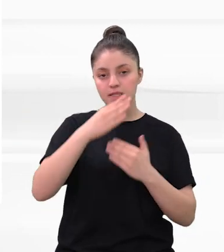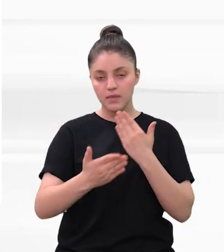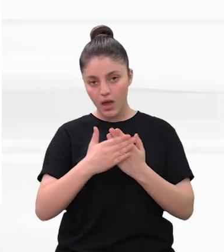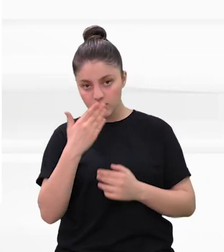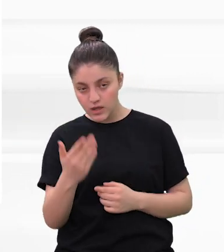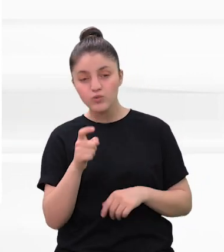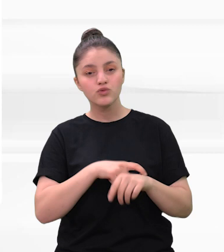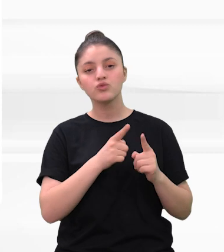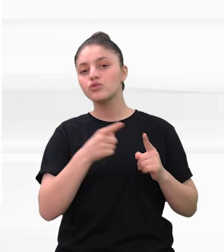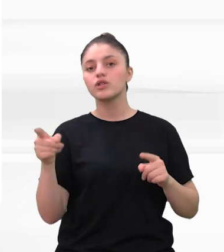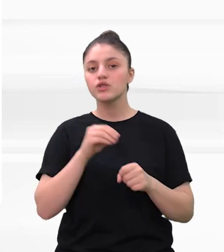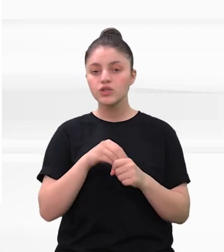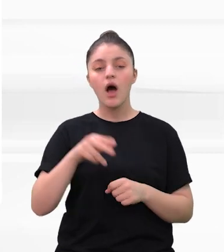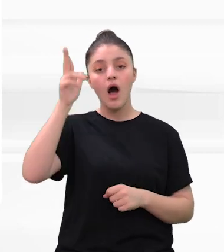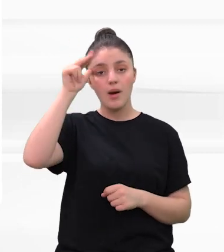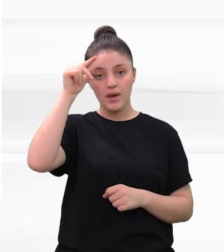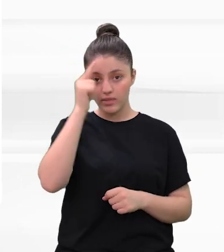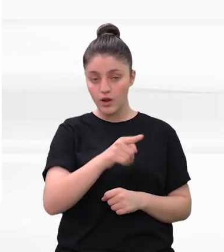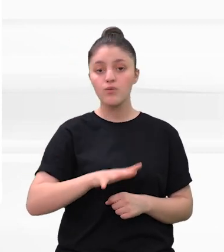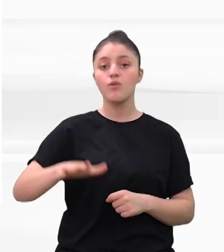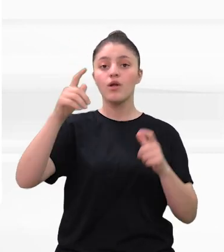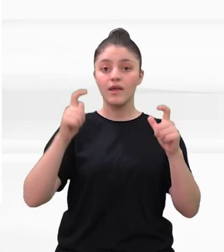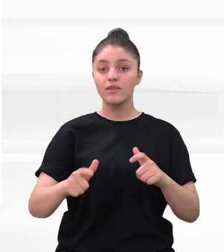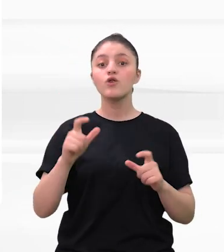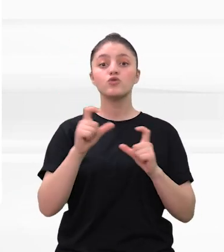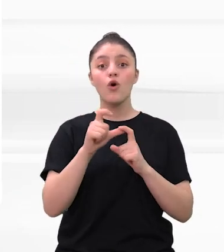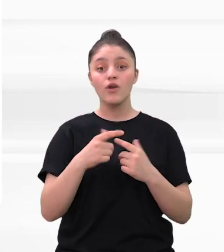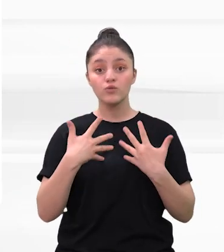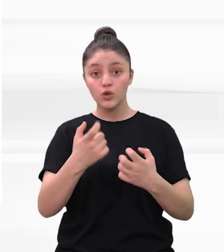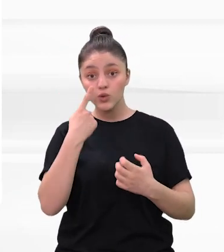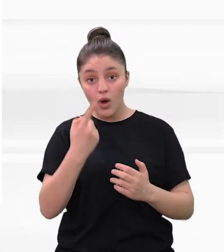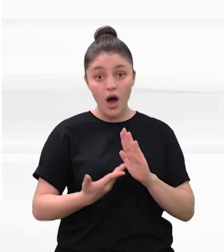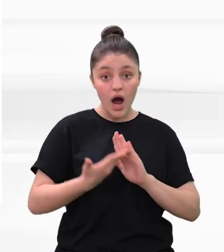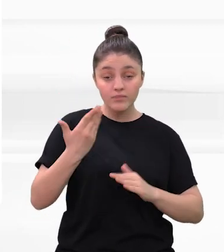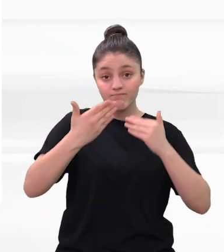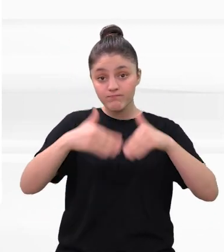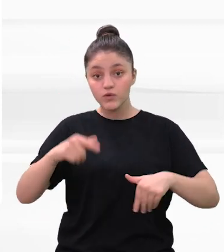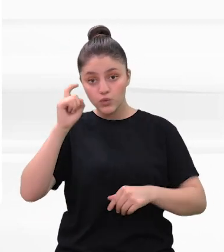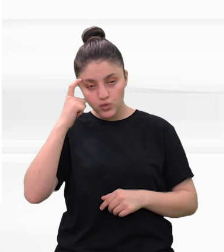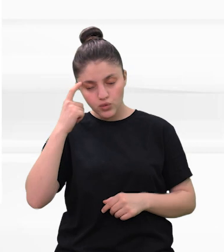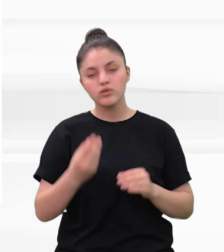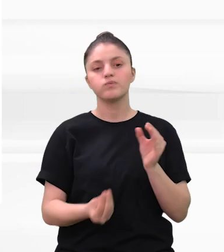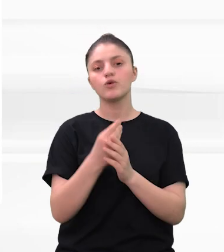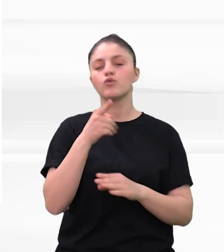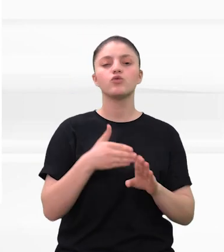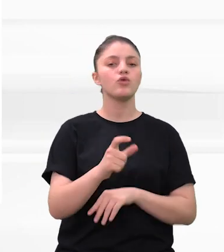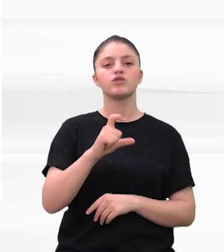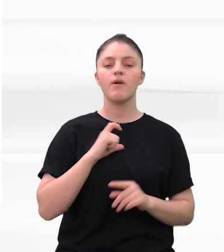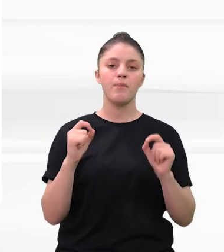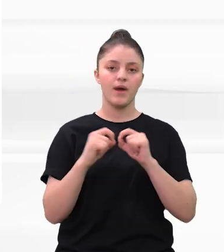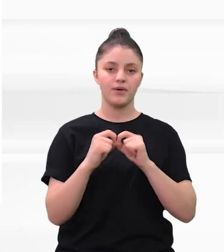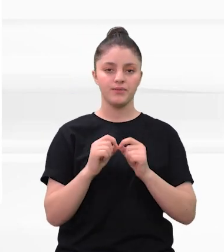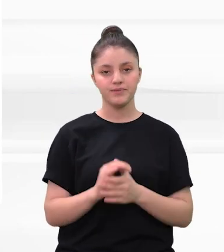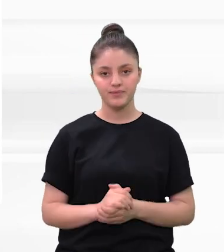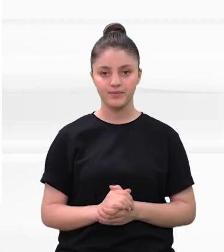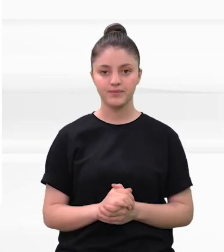bu süreçte ABD'nin bölgede Sovyet Etkin atması önleme düşüncesiyle yayınlamış olduğu doktrinde doğru cevabınız B